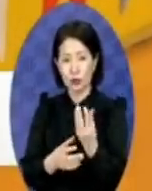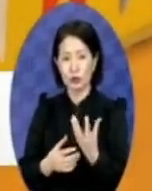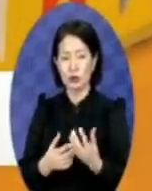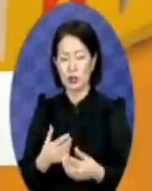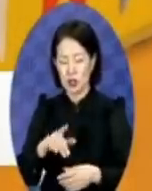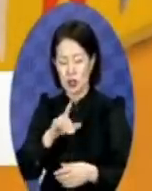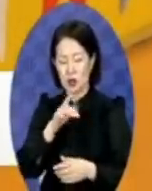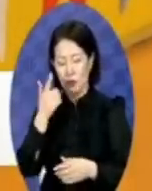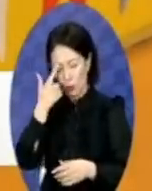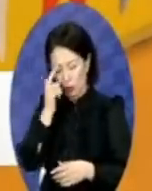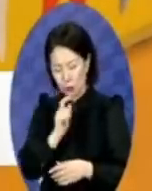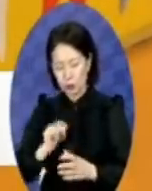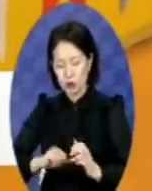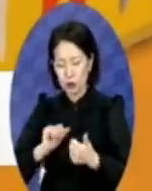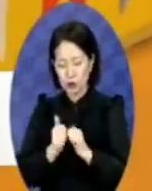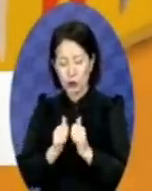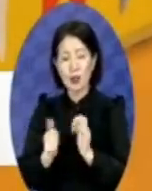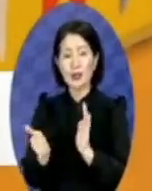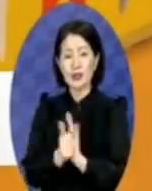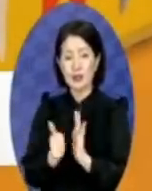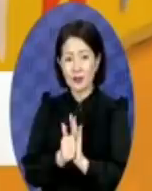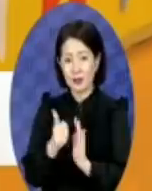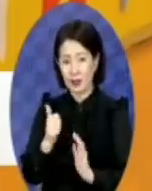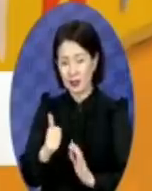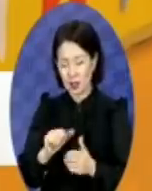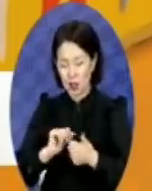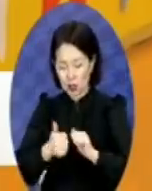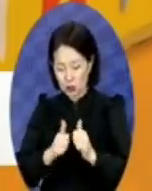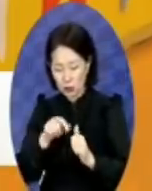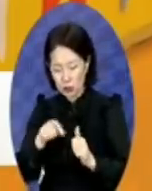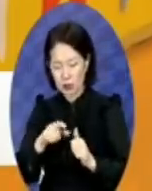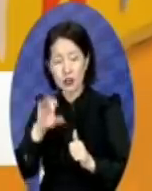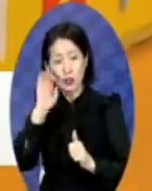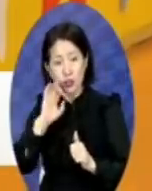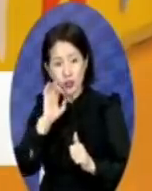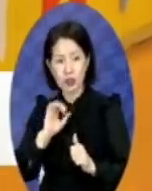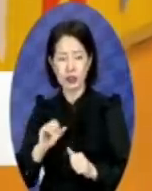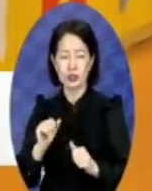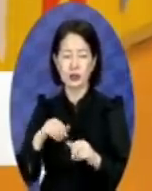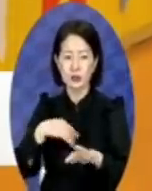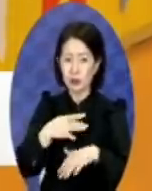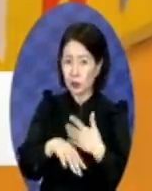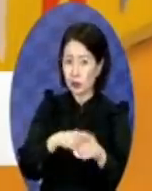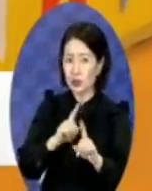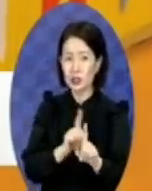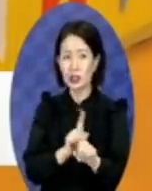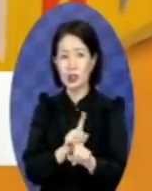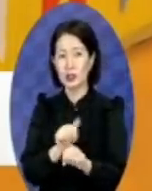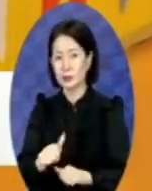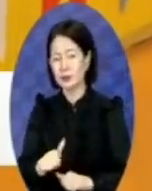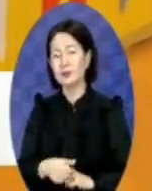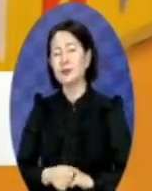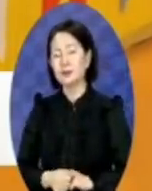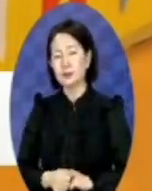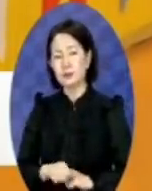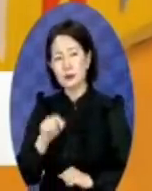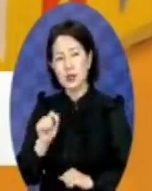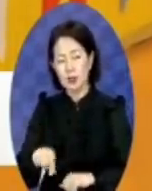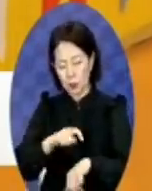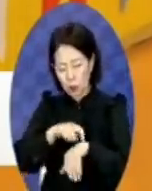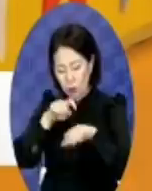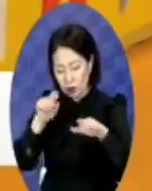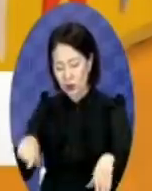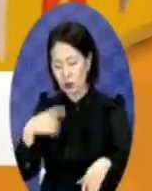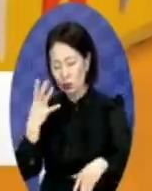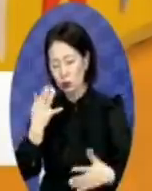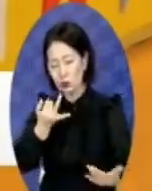спортын авьяастай, спортыг маш өргөнөөр сонирхдаг, хичээлдэг. Энэ хугацаанд бид нэр 4-7